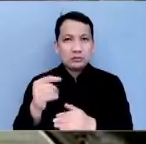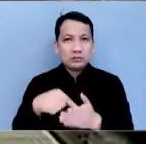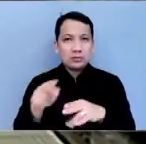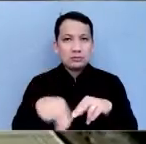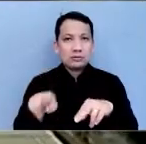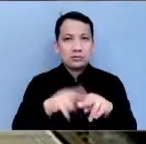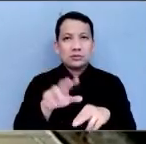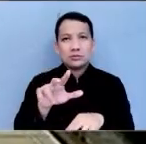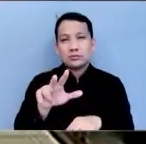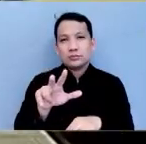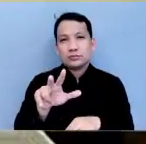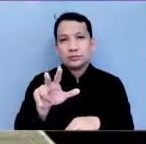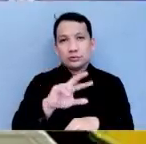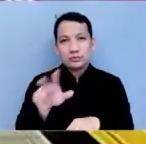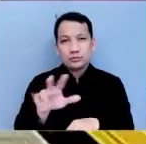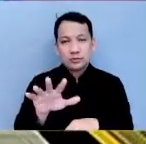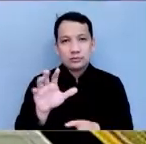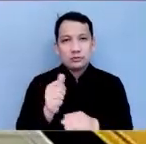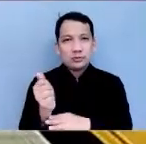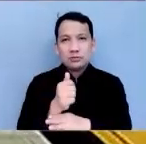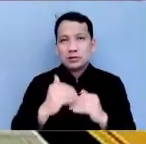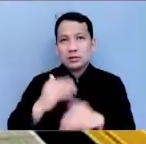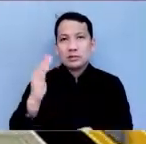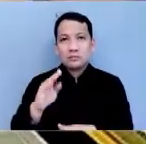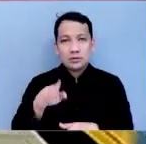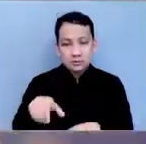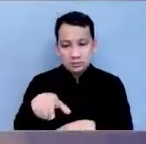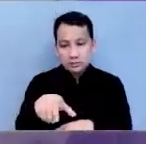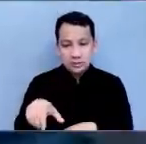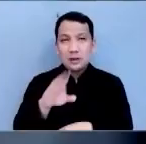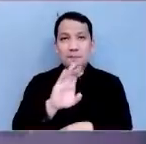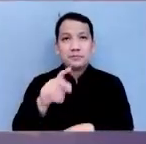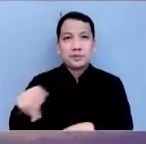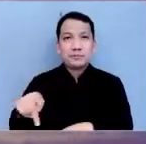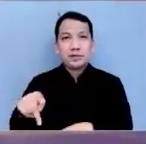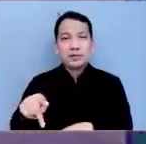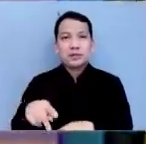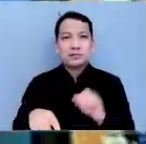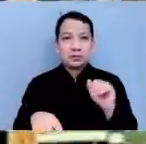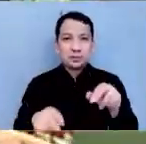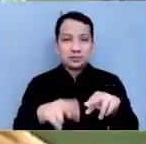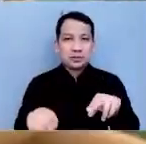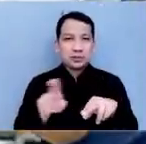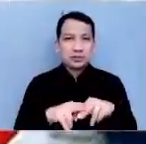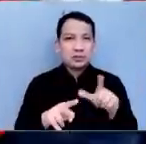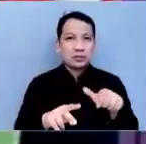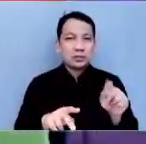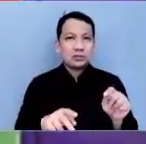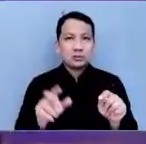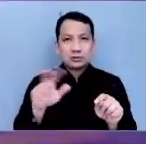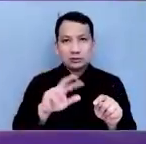sa 35 pesos ang maximum fare. Sa mga gagamit naman ng beep card sa LRT 2, mayiging 15 pesos din ang base fare at 33 pesos